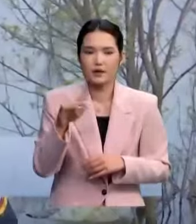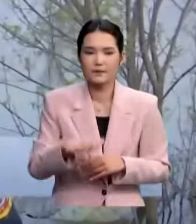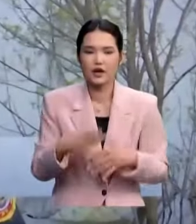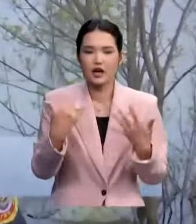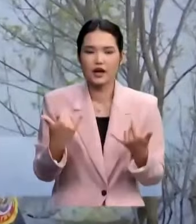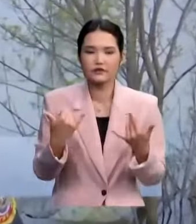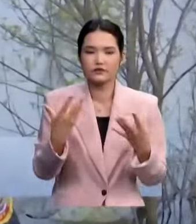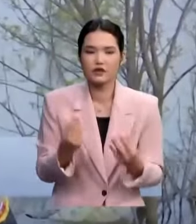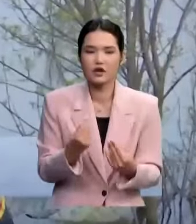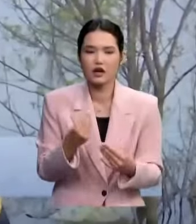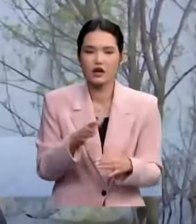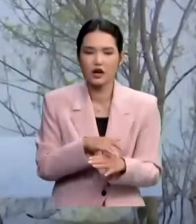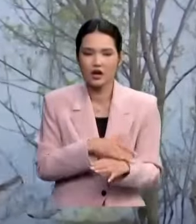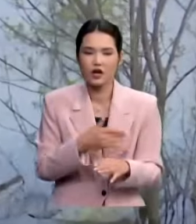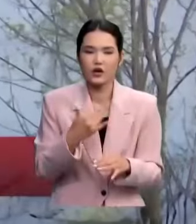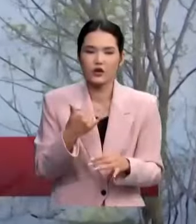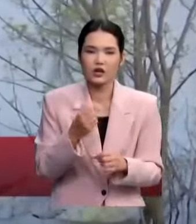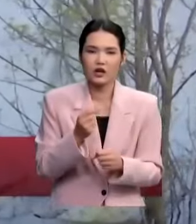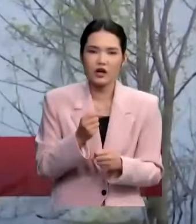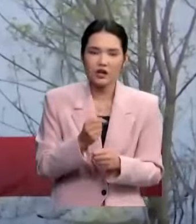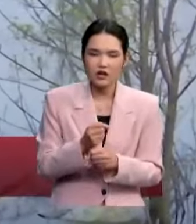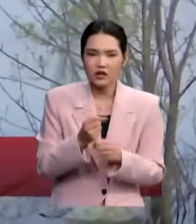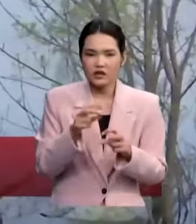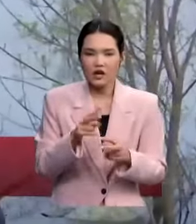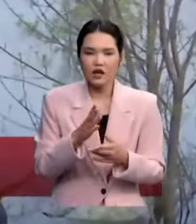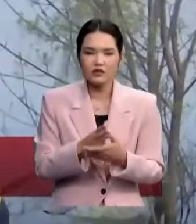Қазіргі таңда әлі эвакуация жасаудамыз.